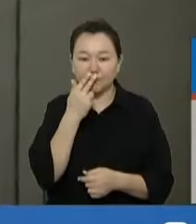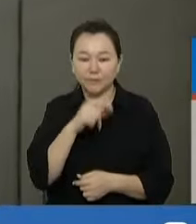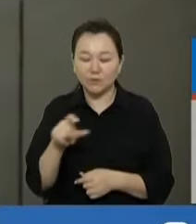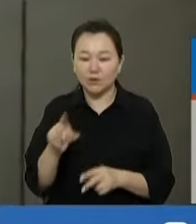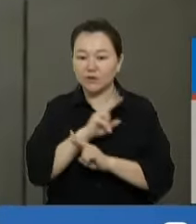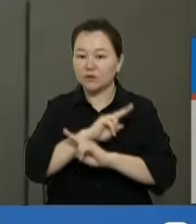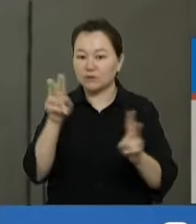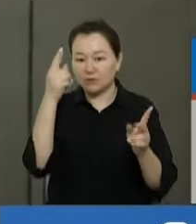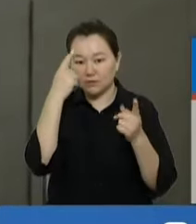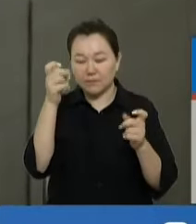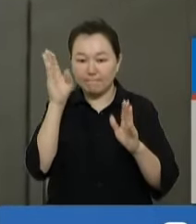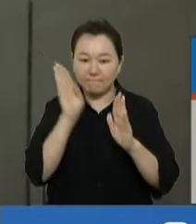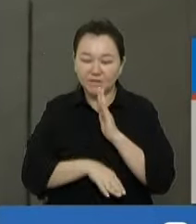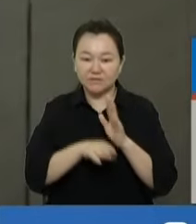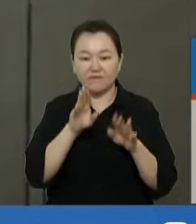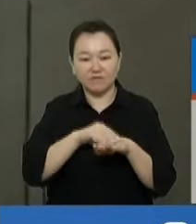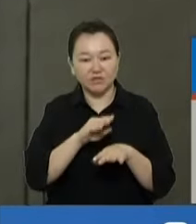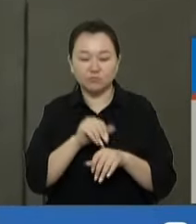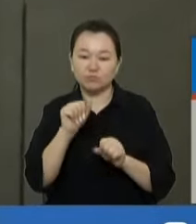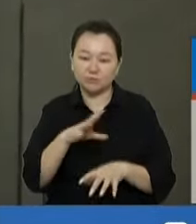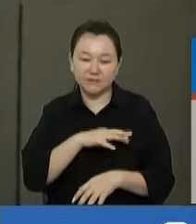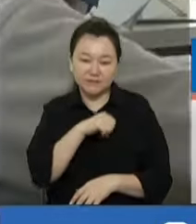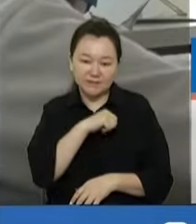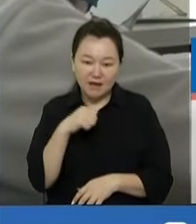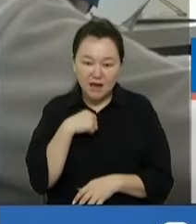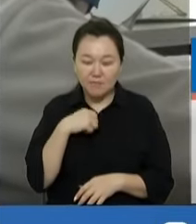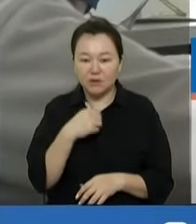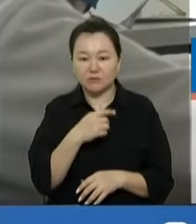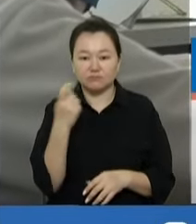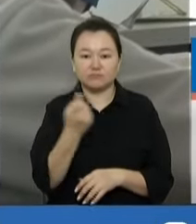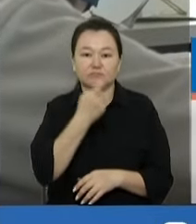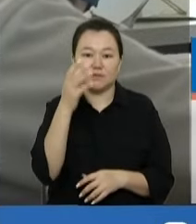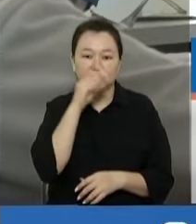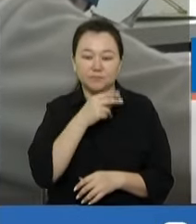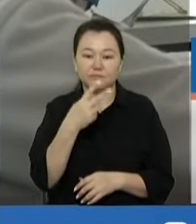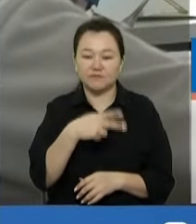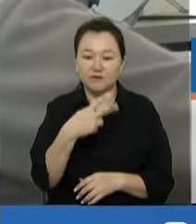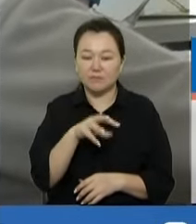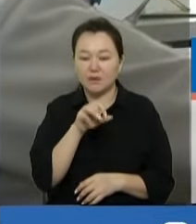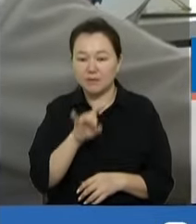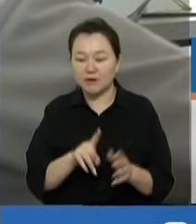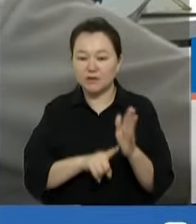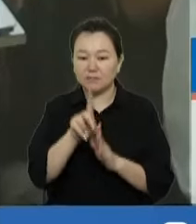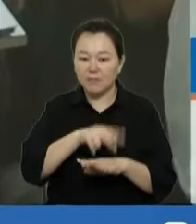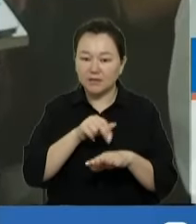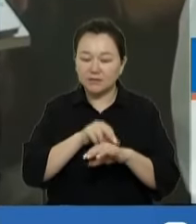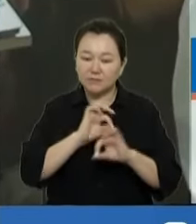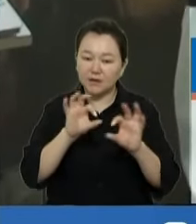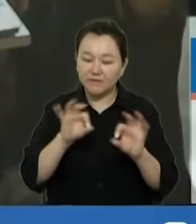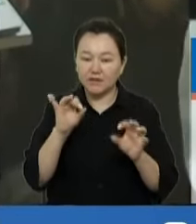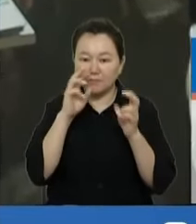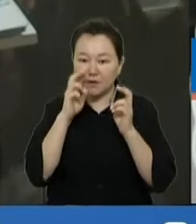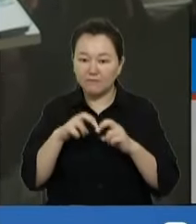ешкімге ескертпей кеш өткізуі әбден мүмкін. Полиция мамыр айының 20-сынан бастап түсіндіру жұмыстарын жүргізіп, тексерісті